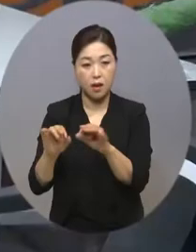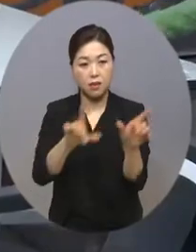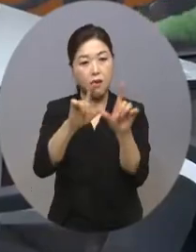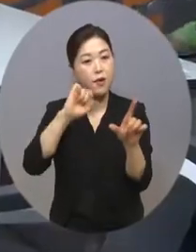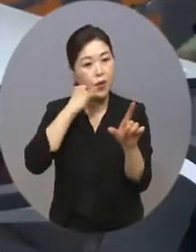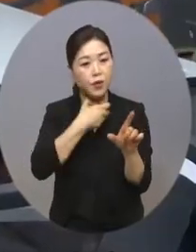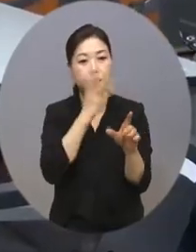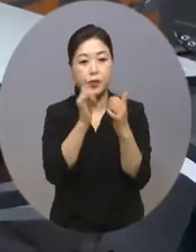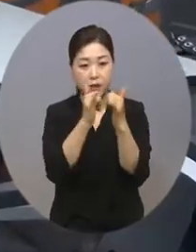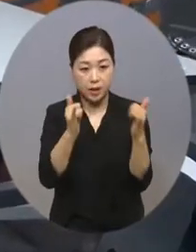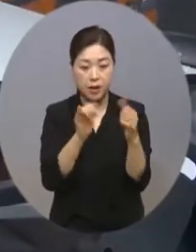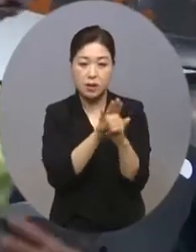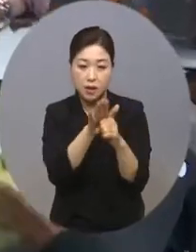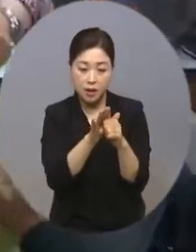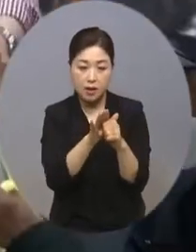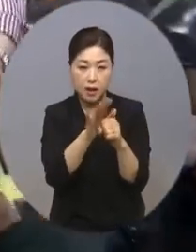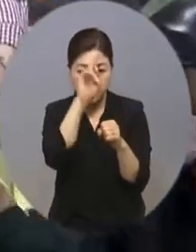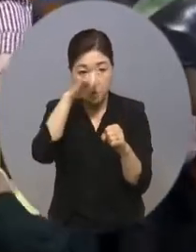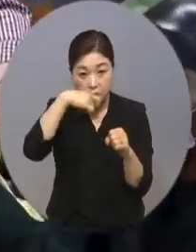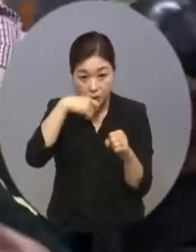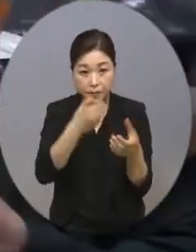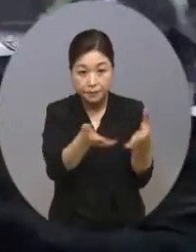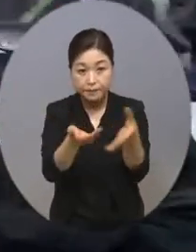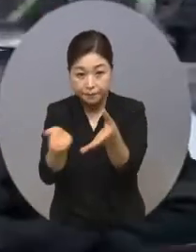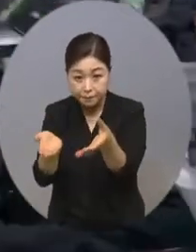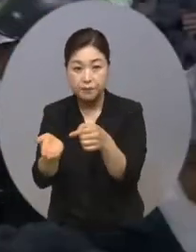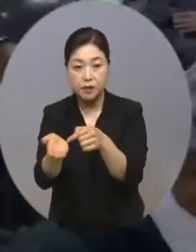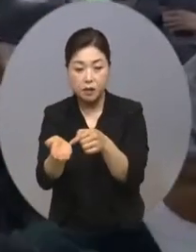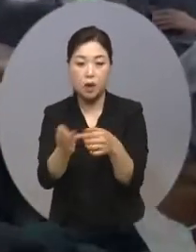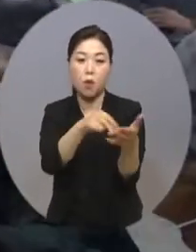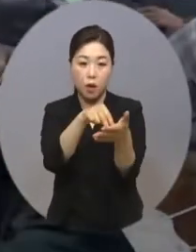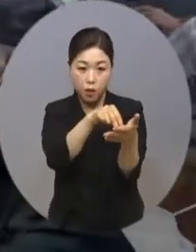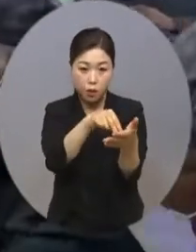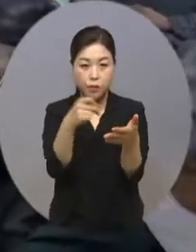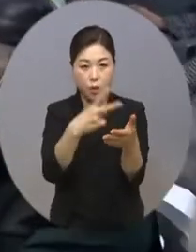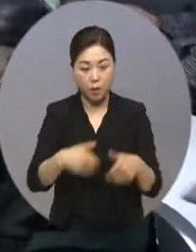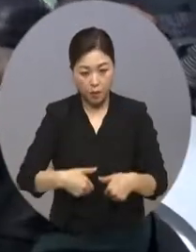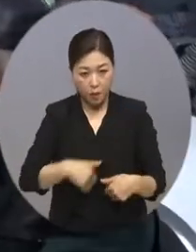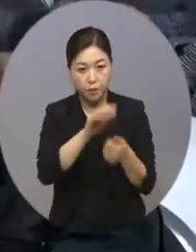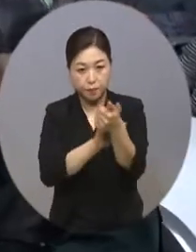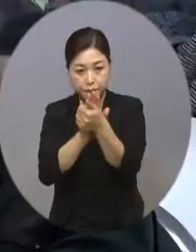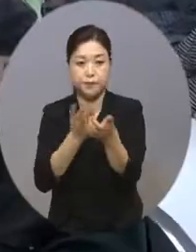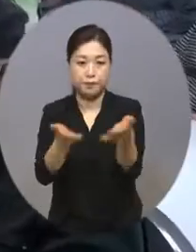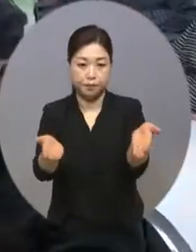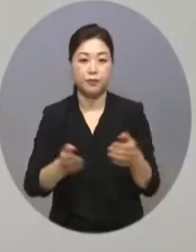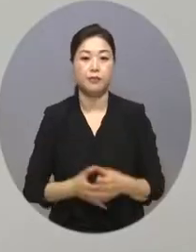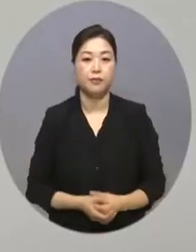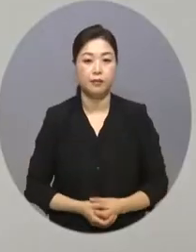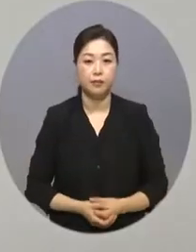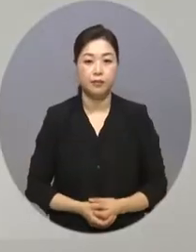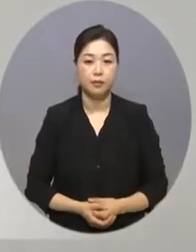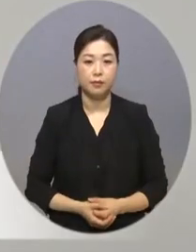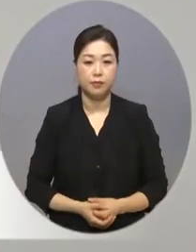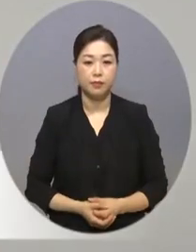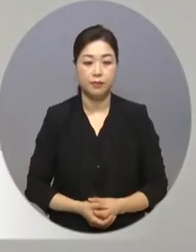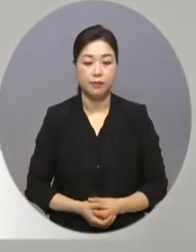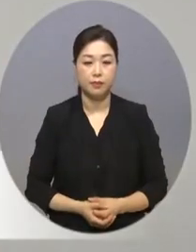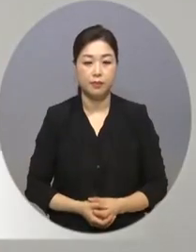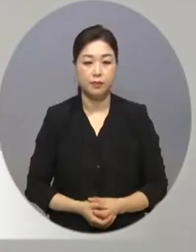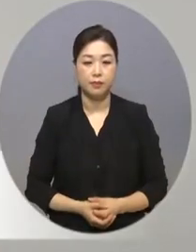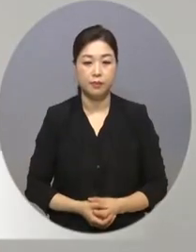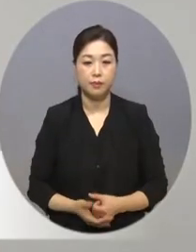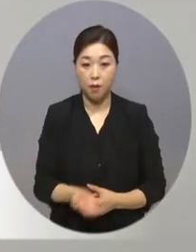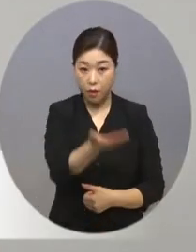어르신들에게 사랑의 점심 한 끼를 제공함으로써 어르신들의 외로움과 배고픔을 달래주고 있습니다. 저희들이